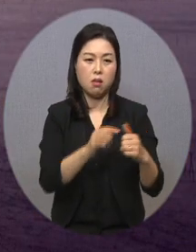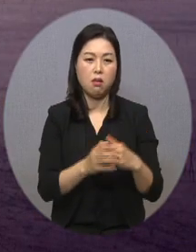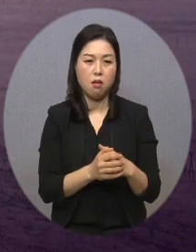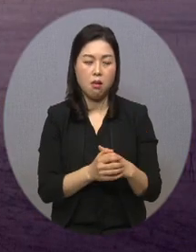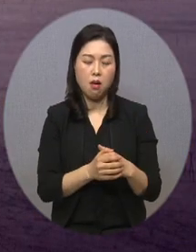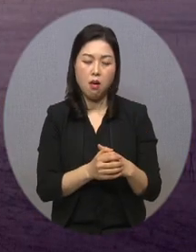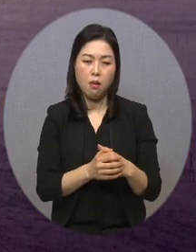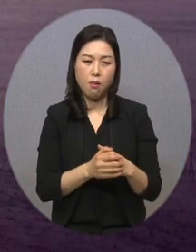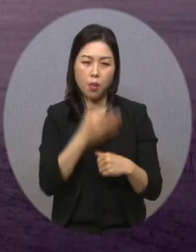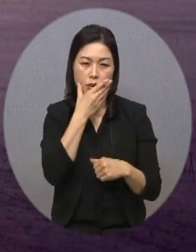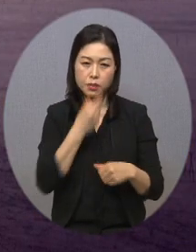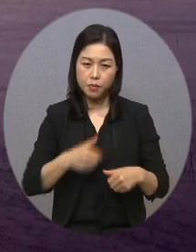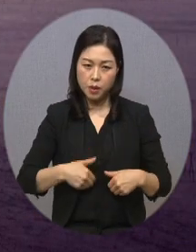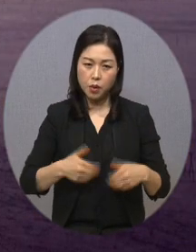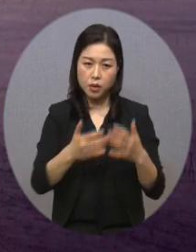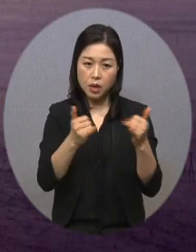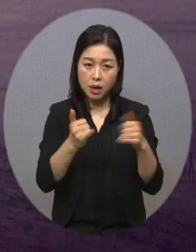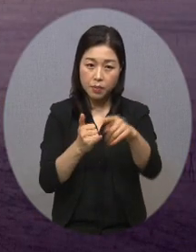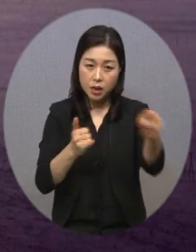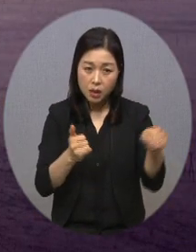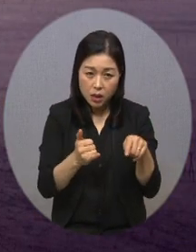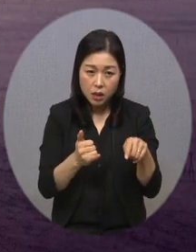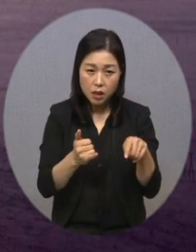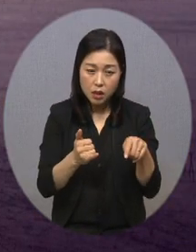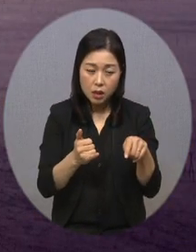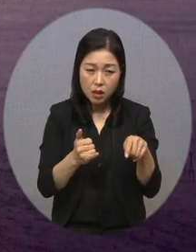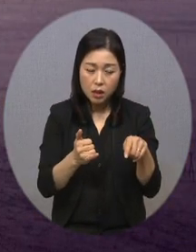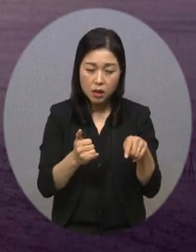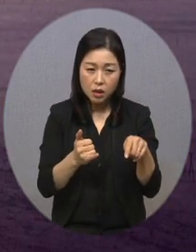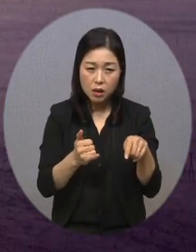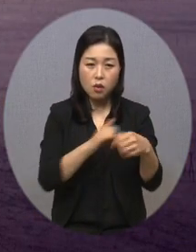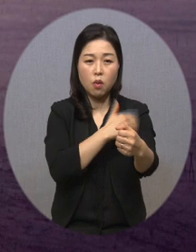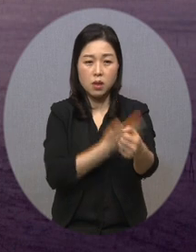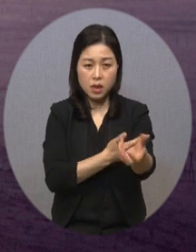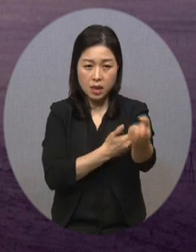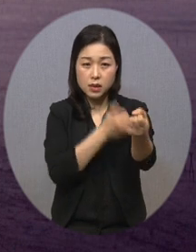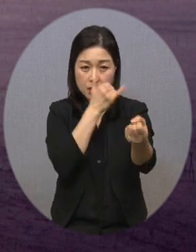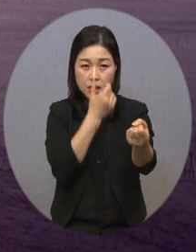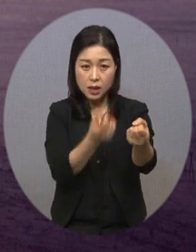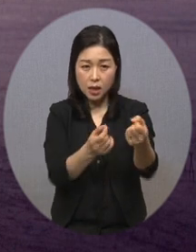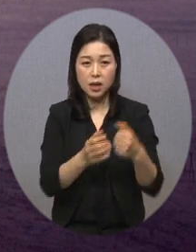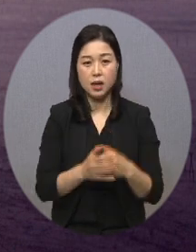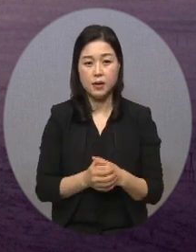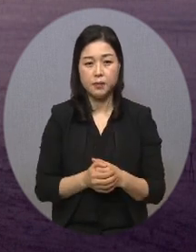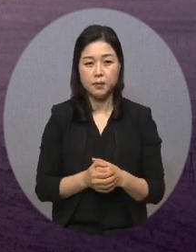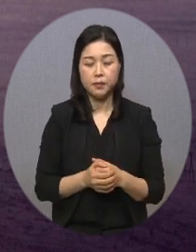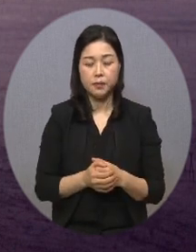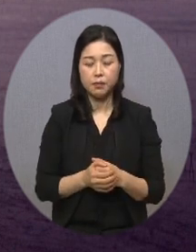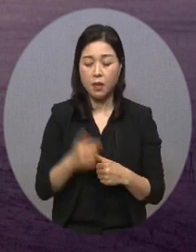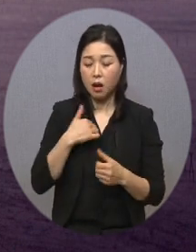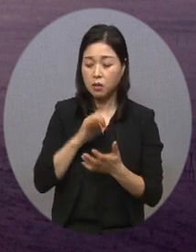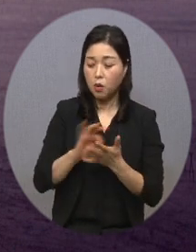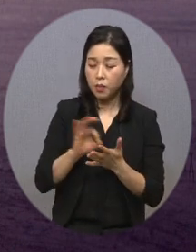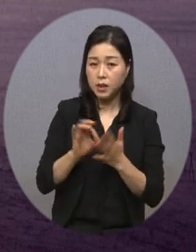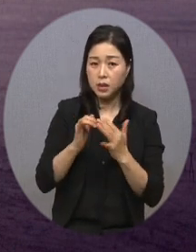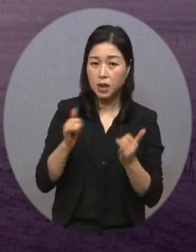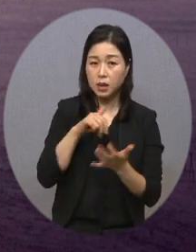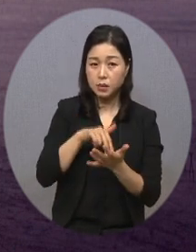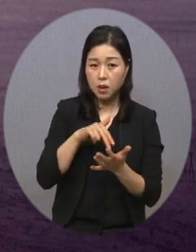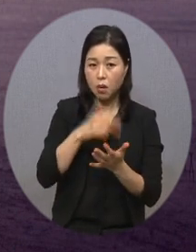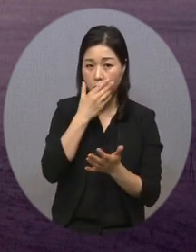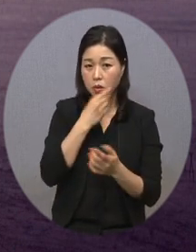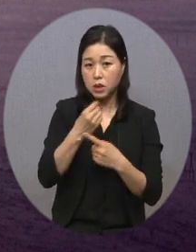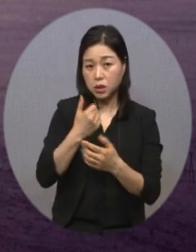대상이 받는 그런 여러 가지 혜택들은 그분들의 권리이다. 그리고 소비적인 측면에서 복지 지원이 이루어진